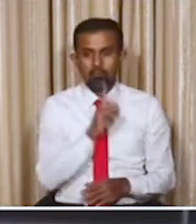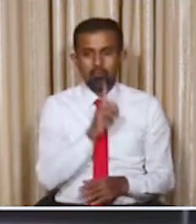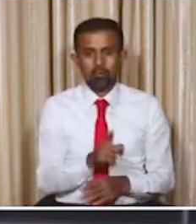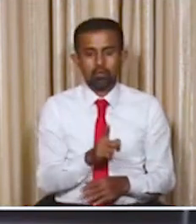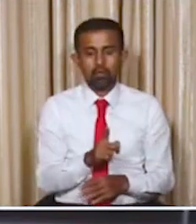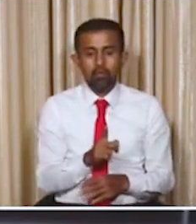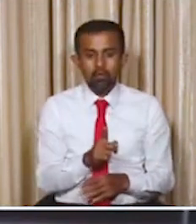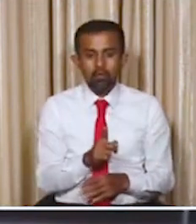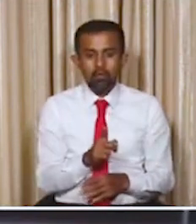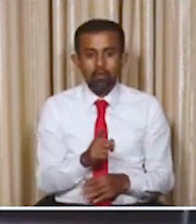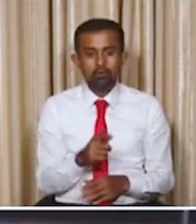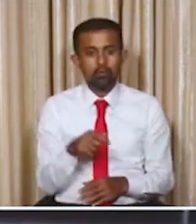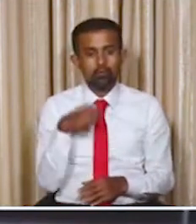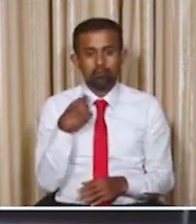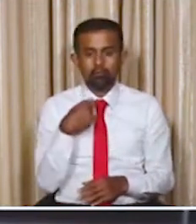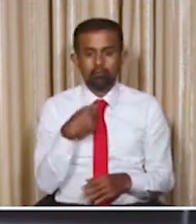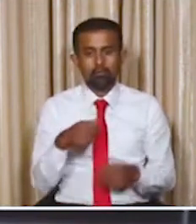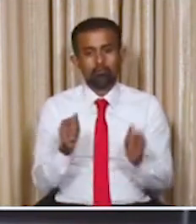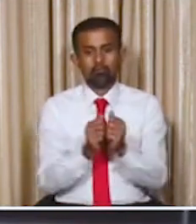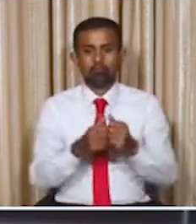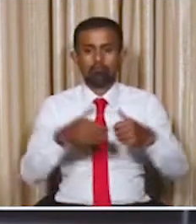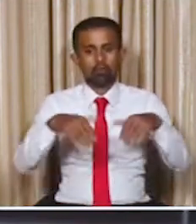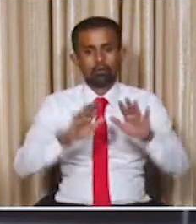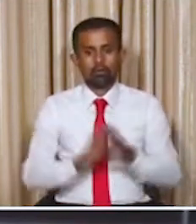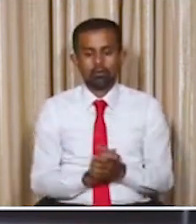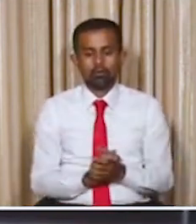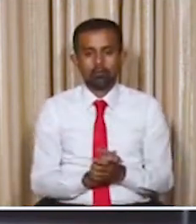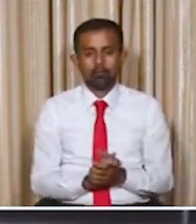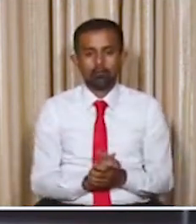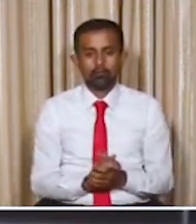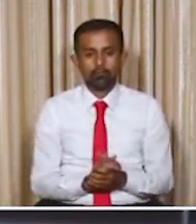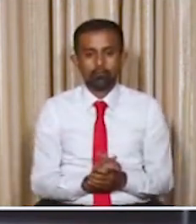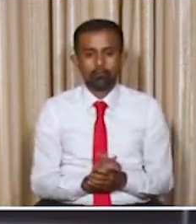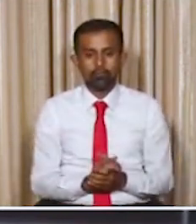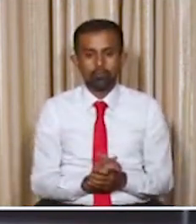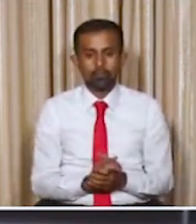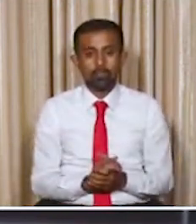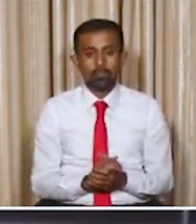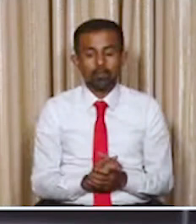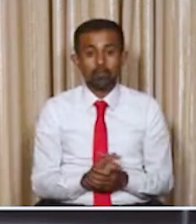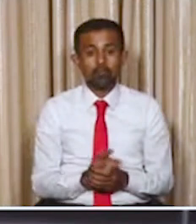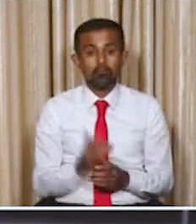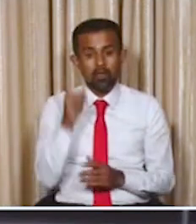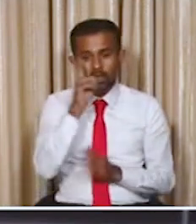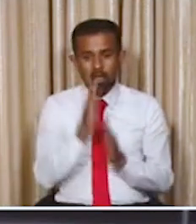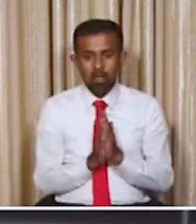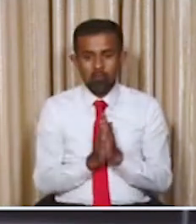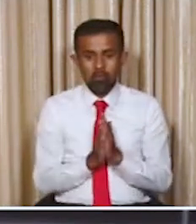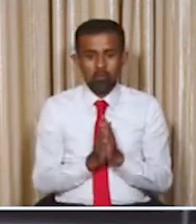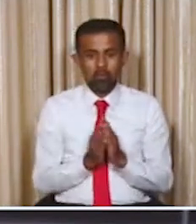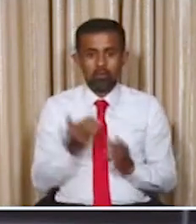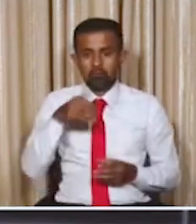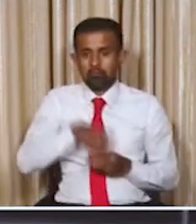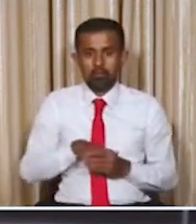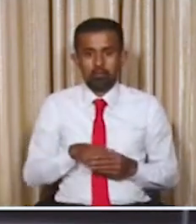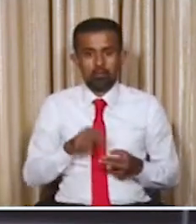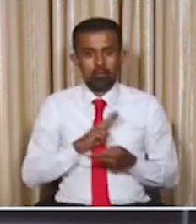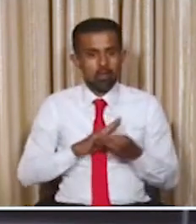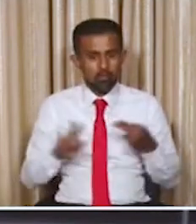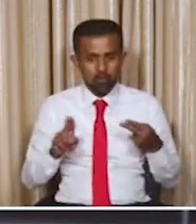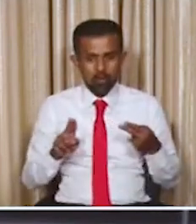හාමුදුරුවන්ට මේ ධර්මයේ දේශනා කරගෙන. ඒකයි කල යුත්තේ. එහෙනම් මේ ආගම මෙතනට පටලව ගන්න ලෑස්ති වෙන්නත්